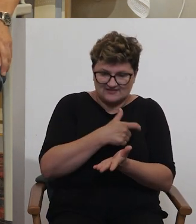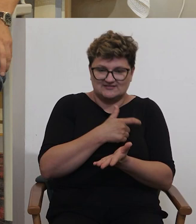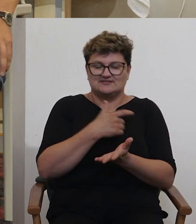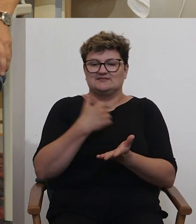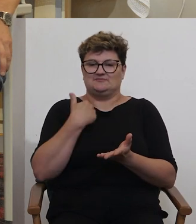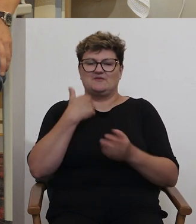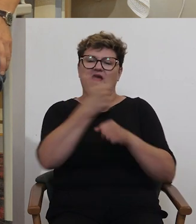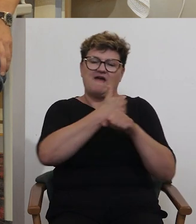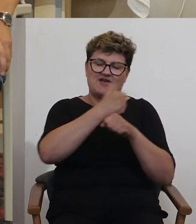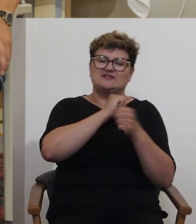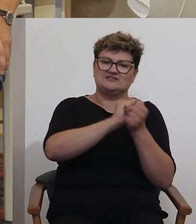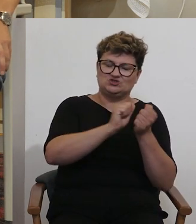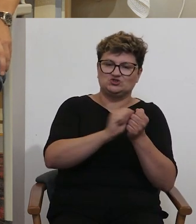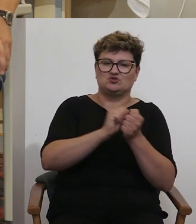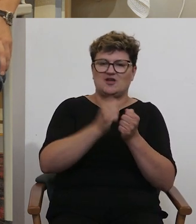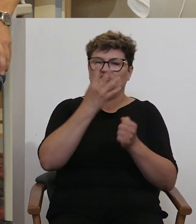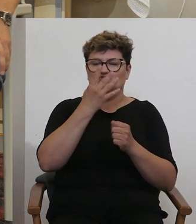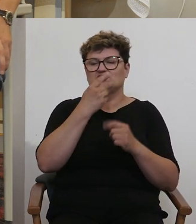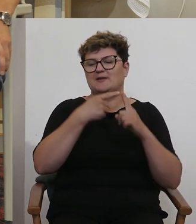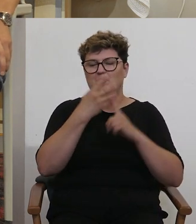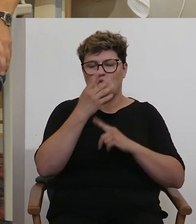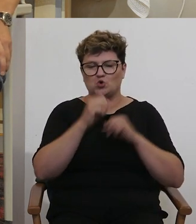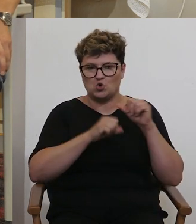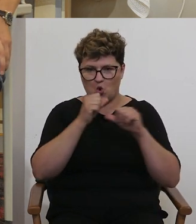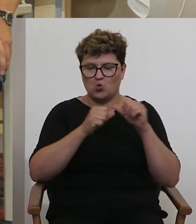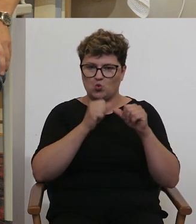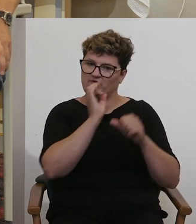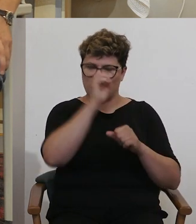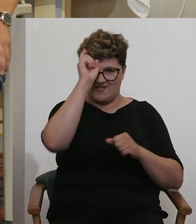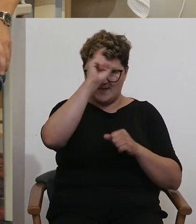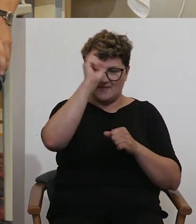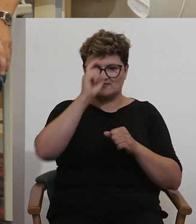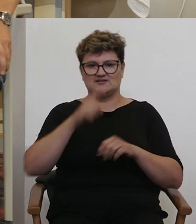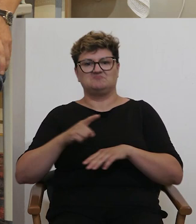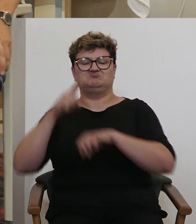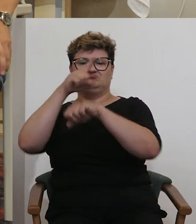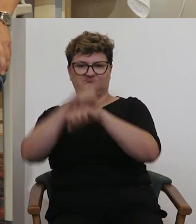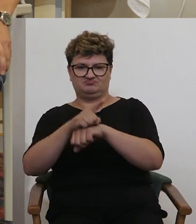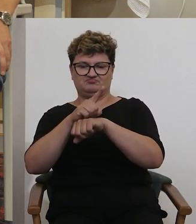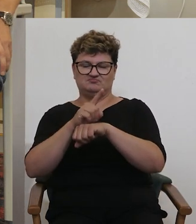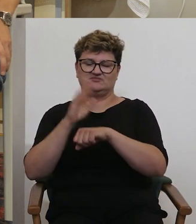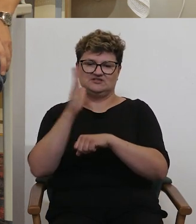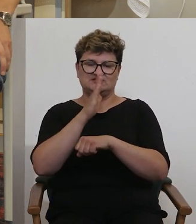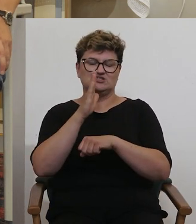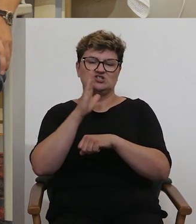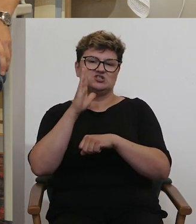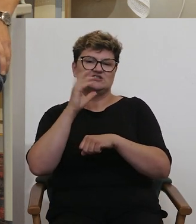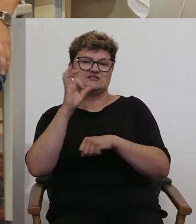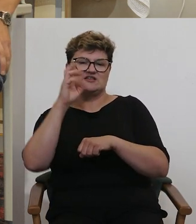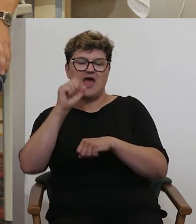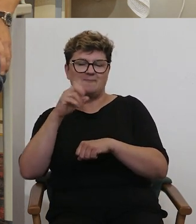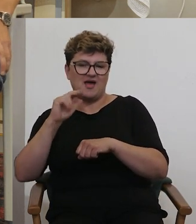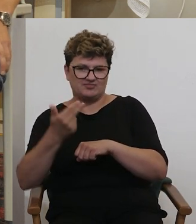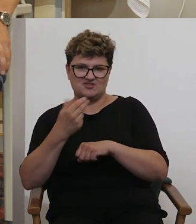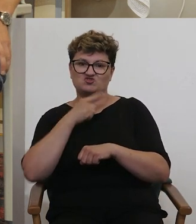zniszczonej kawiarni 4 pory roku niemieckiej staje amerykański Sherman z czerwoną